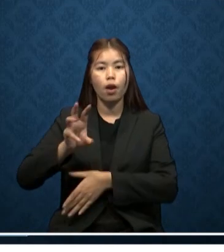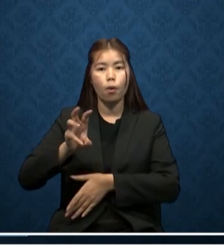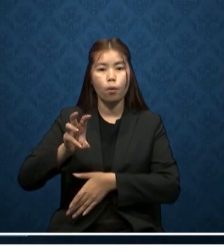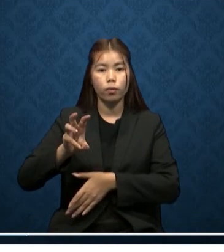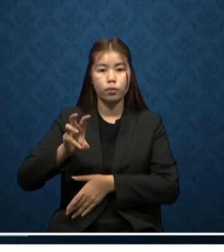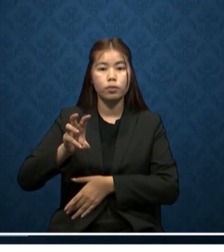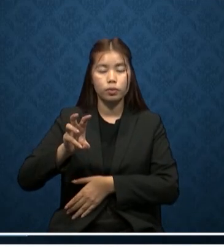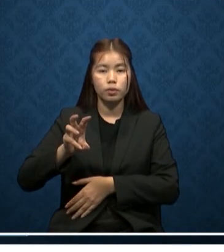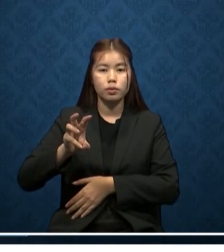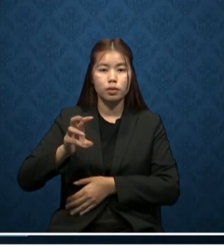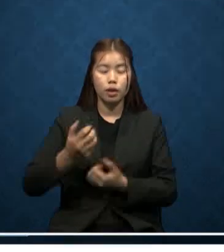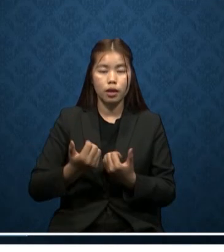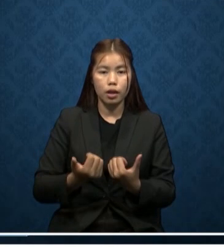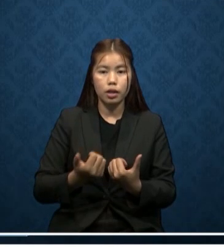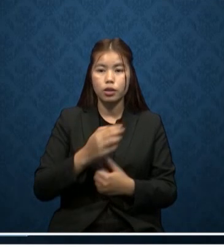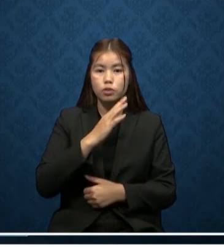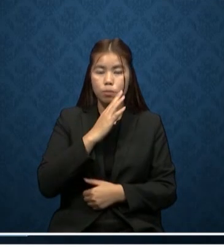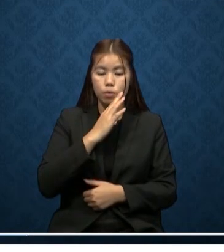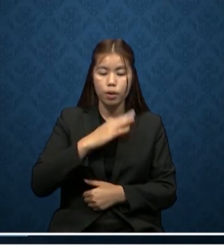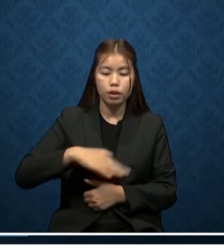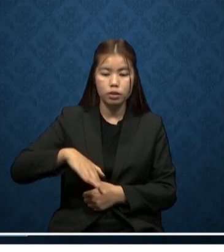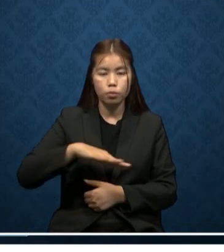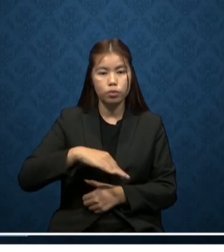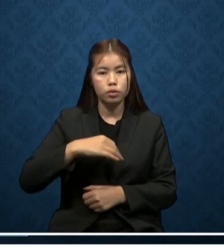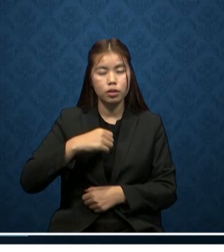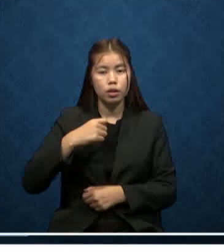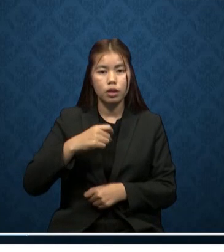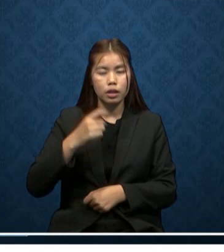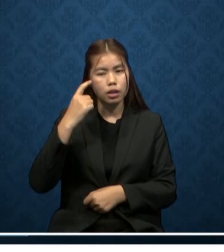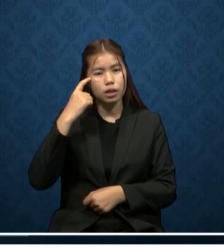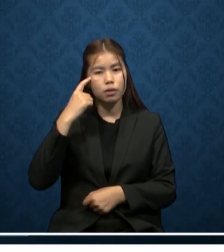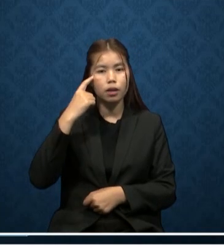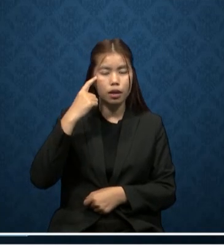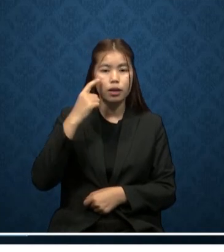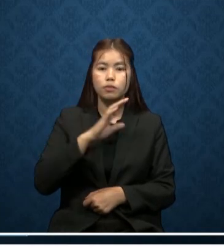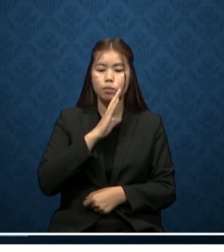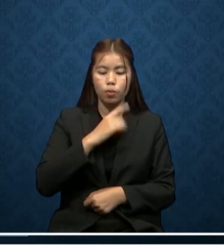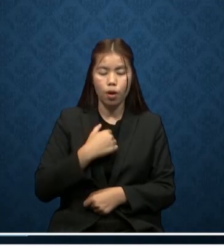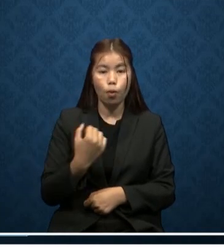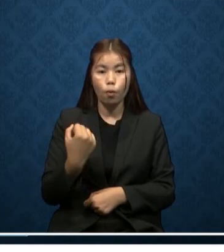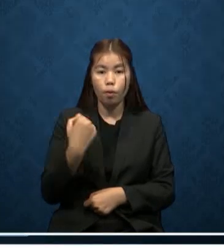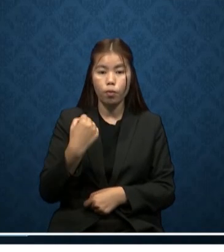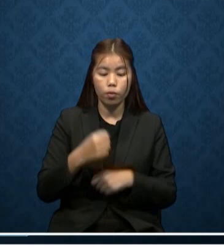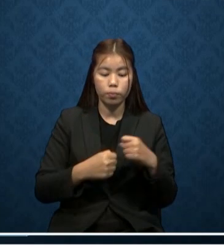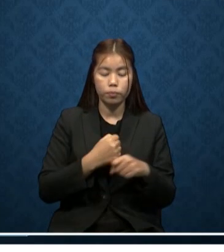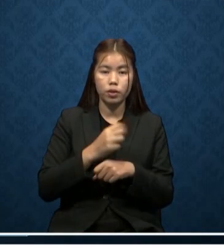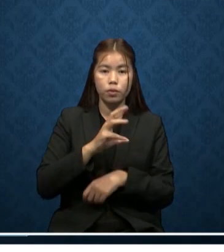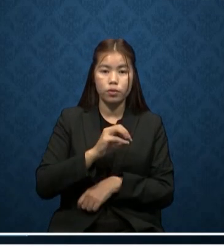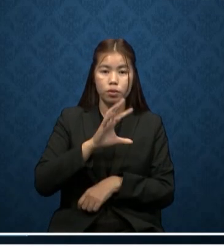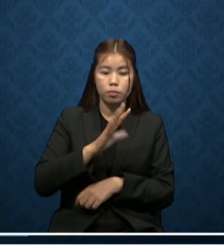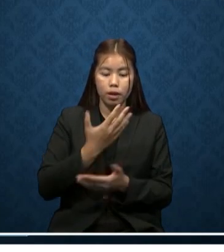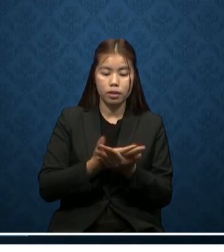ซึ่งซึ่งตรงนี้เนี่ยถ้าทำความเข้าใจแล้วจะเหมือนความเข้าใจว่าผิดว่าอย่างทางด้านความมั่นคงเนี่ยปี 65มีประมาณ